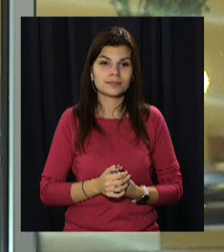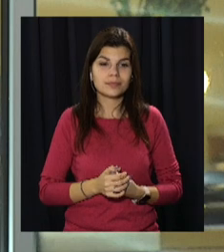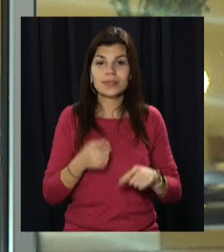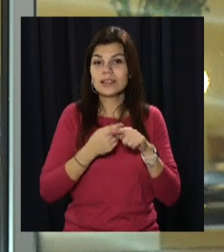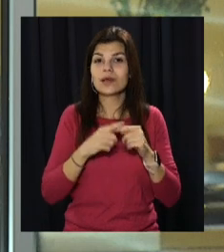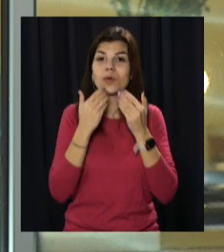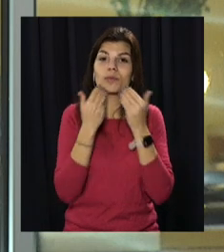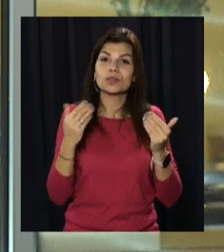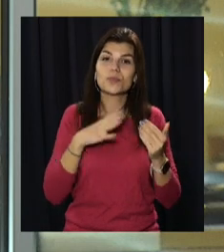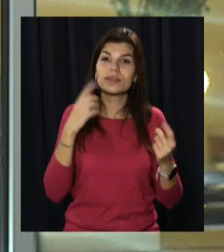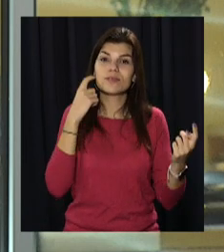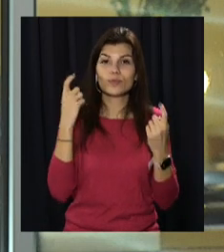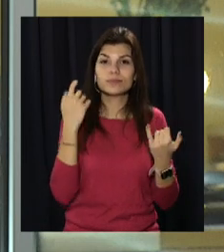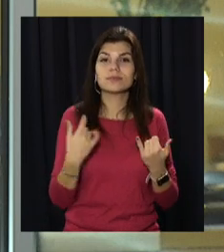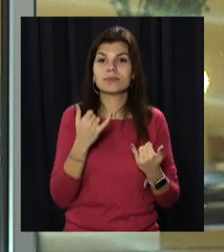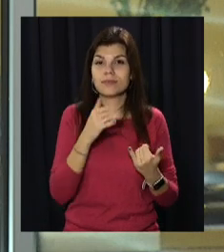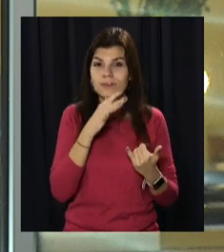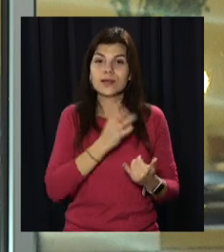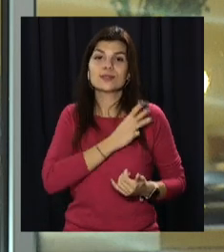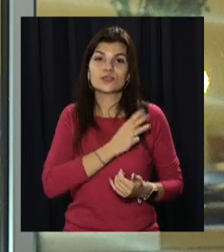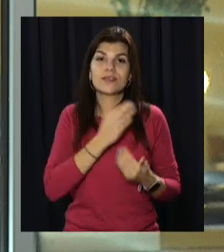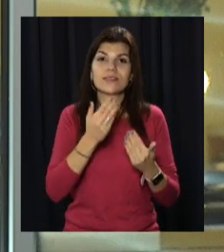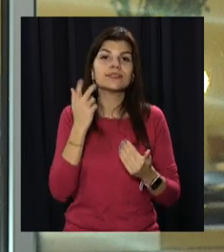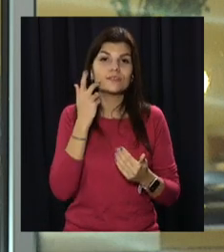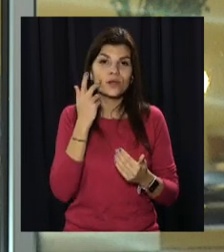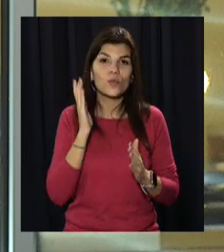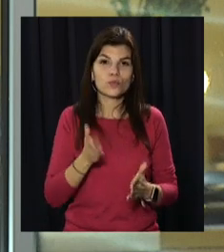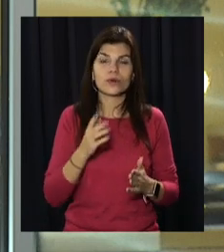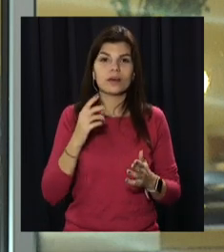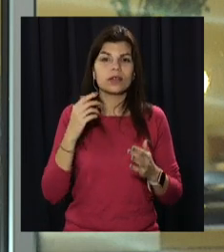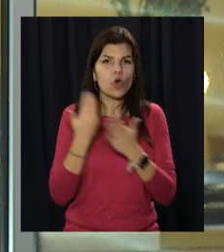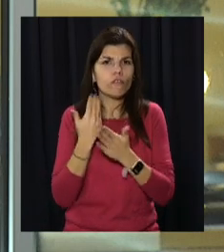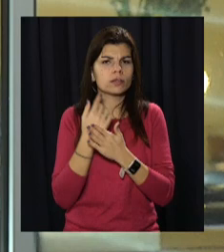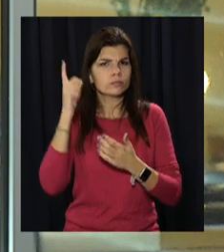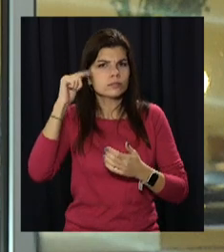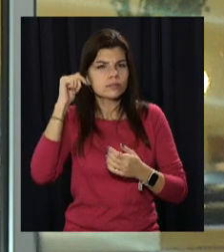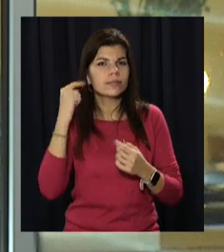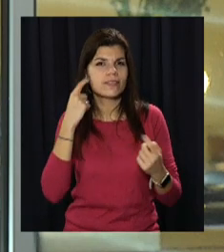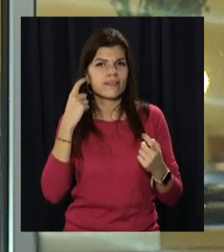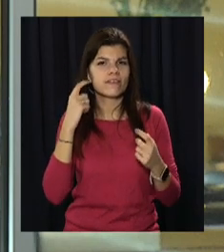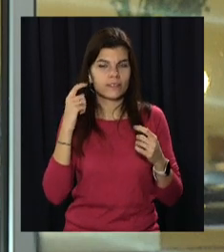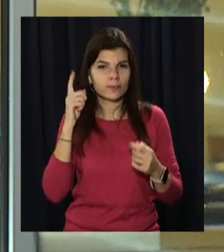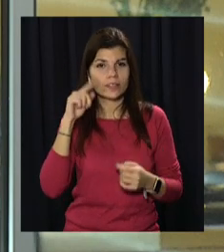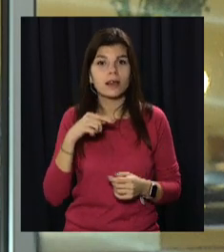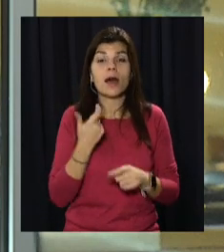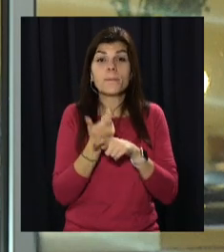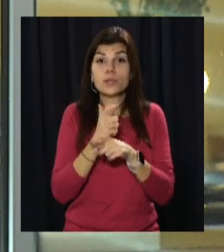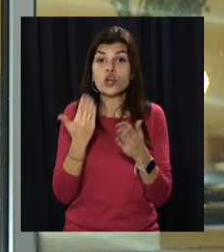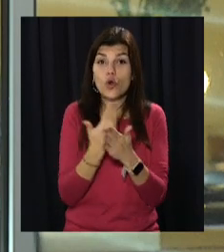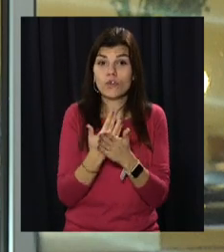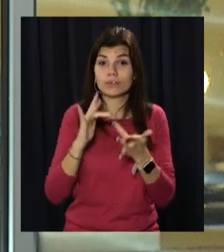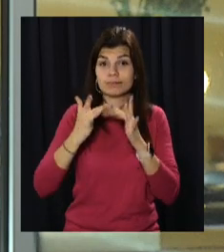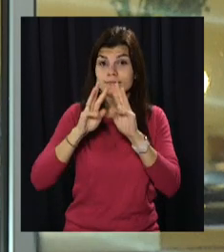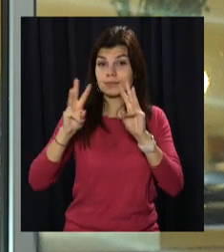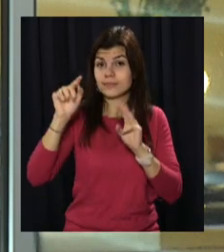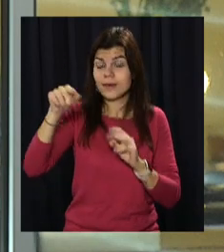Це була остання інформація на цю годину. Бажаю вам завжди бути у тренді. Більше новин читайте на нашому сайті